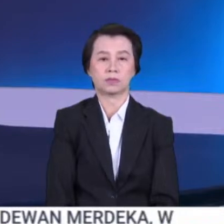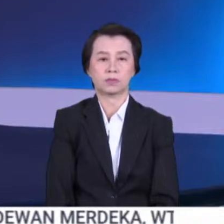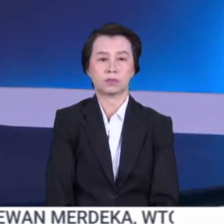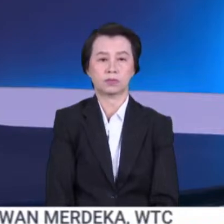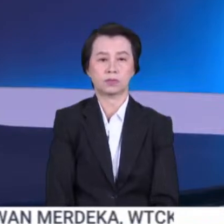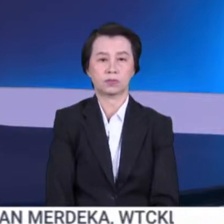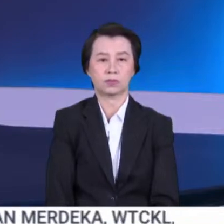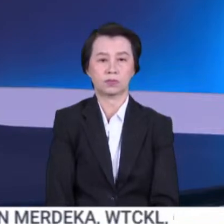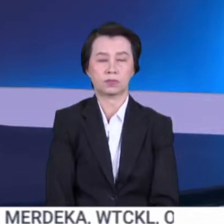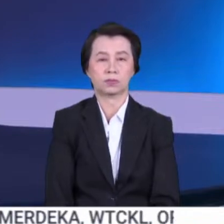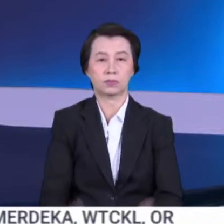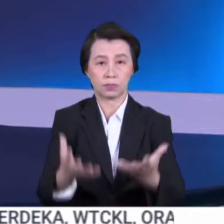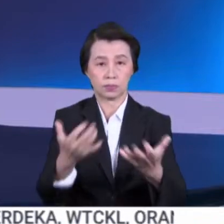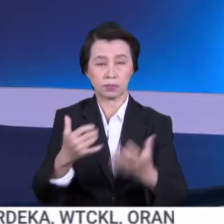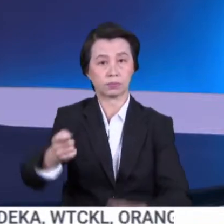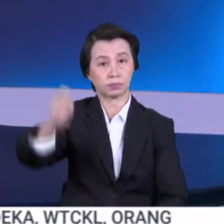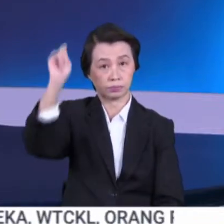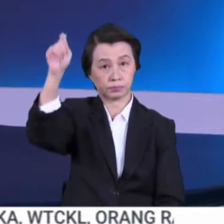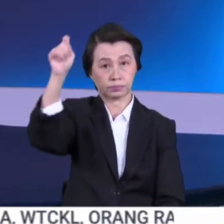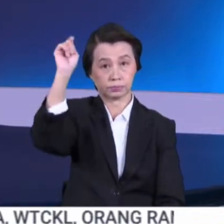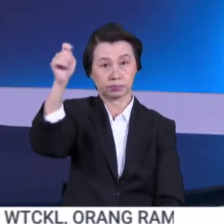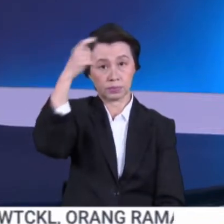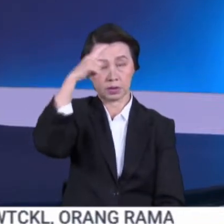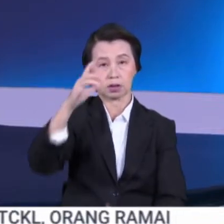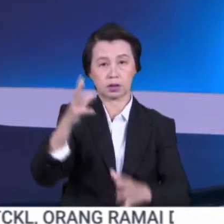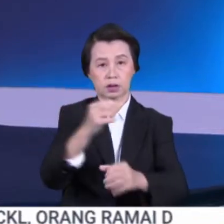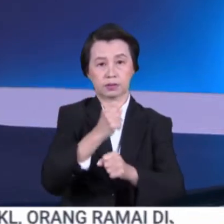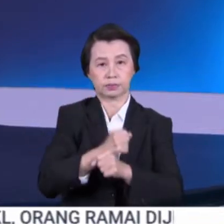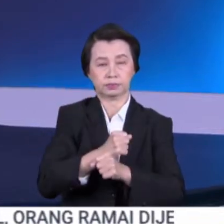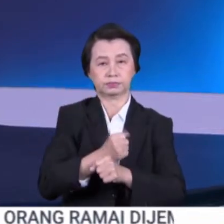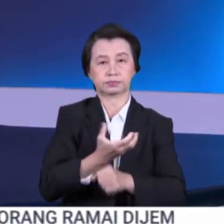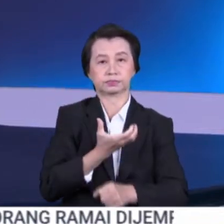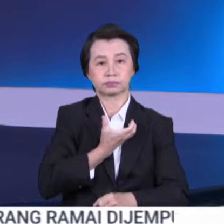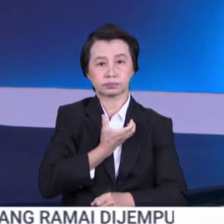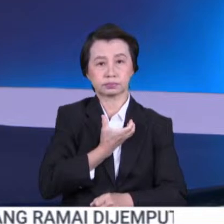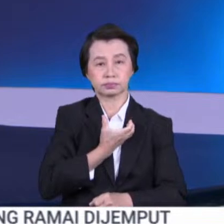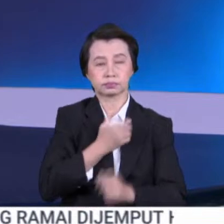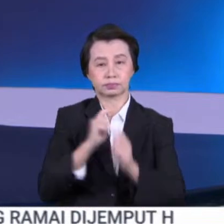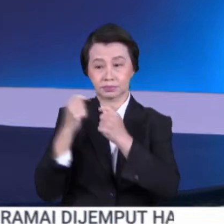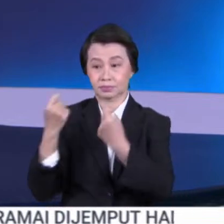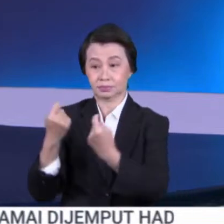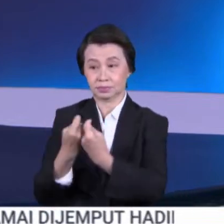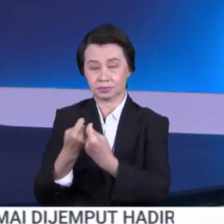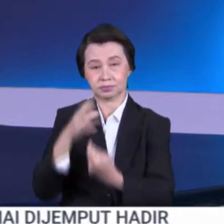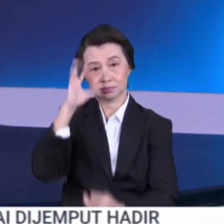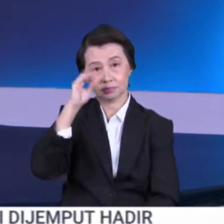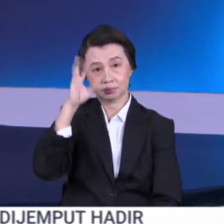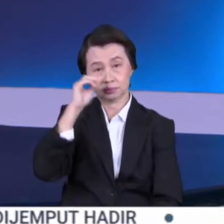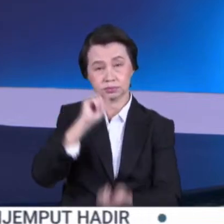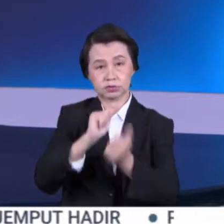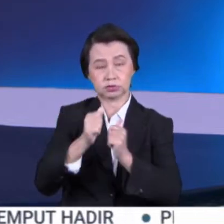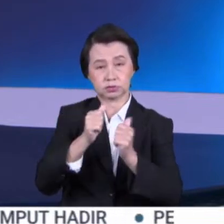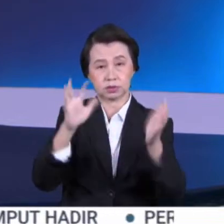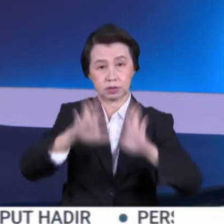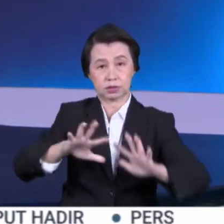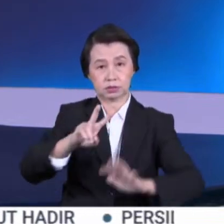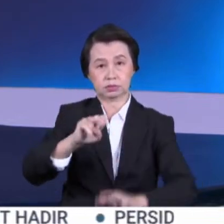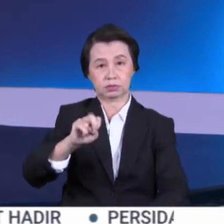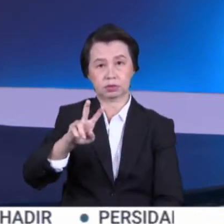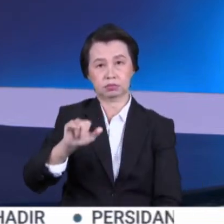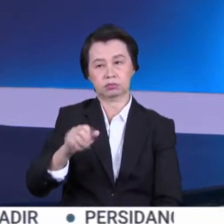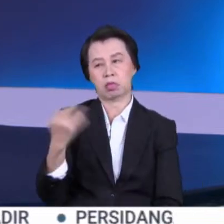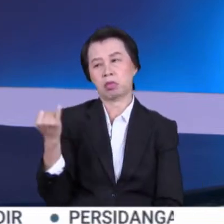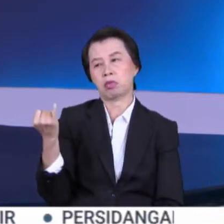Dalam pada itu, hasrat kem badminton negara untuk membawa pingat emas acara berpasukan lelaki Sukan SEA 2023